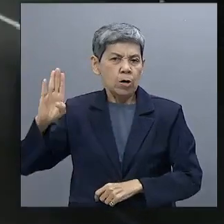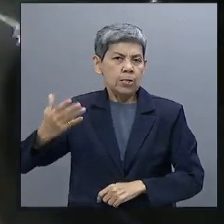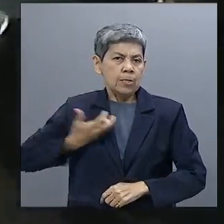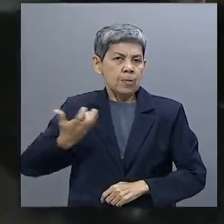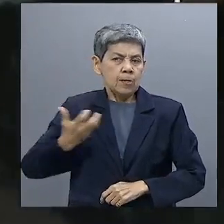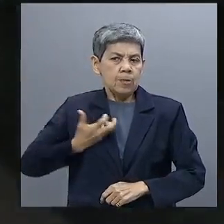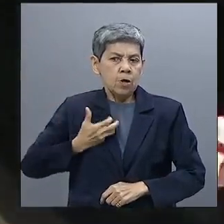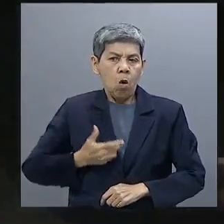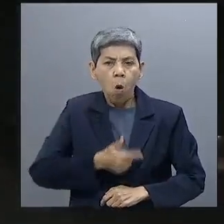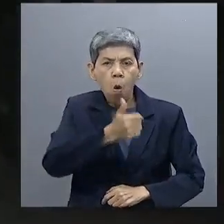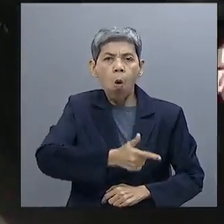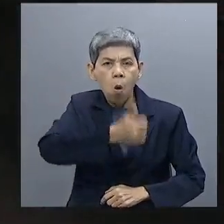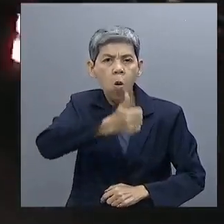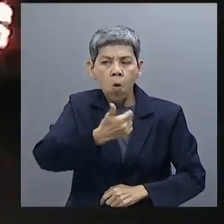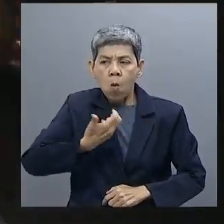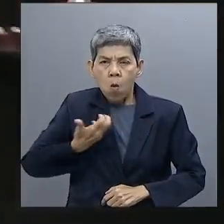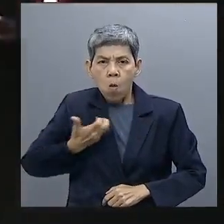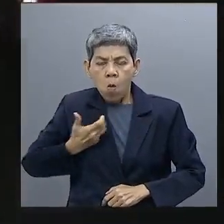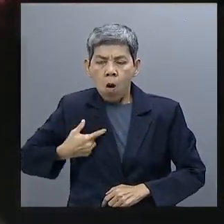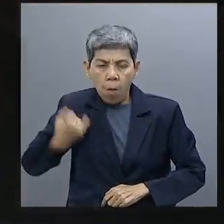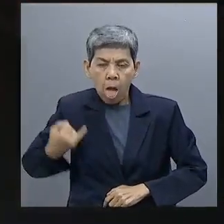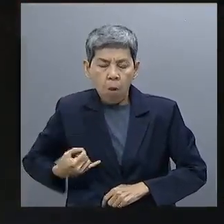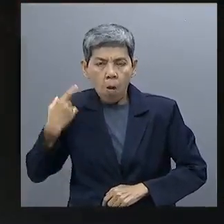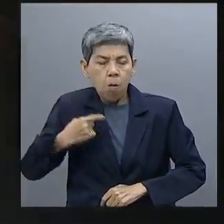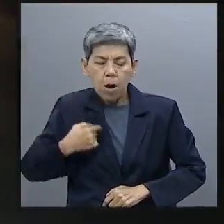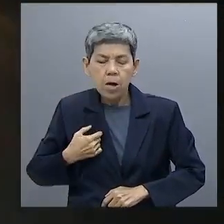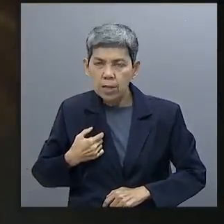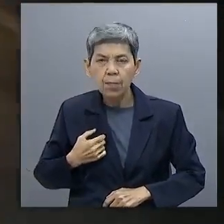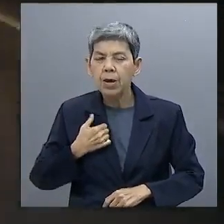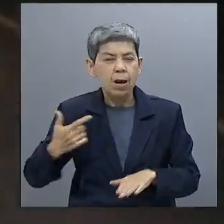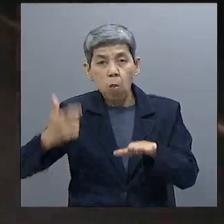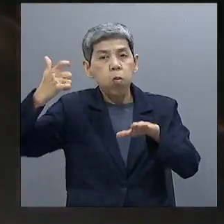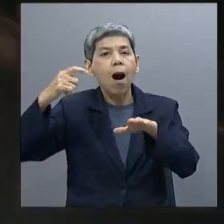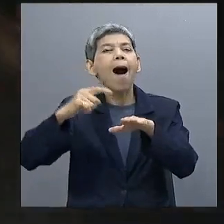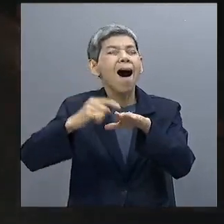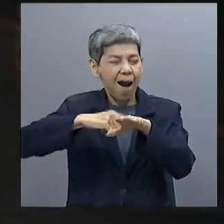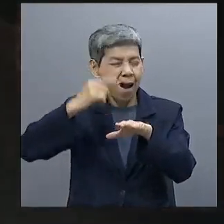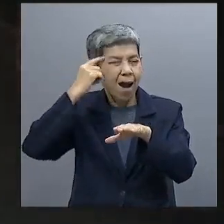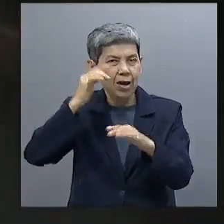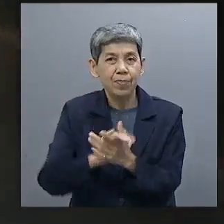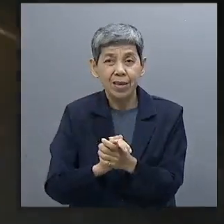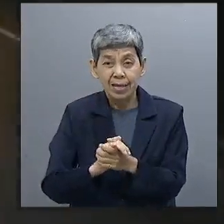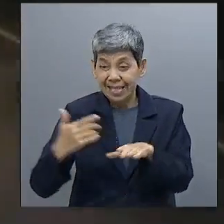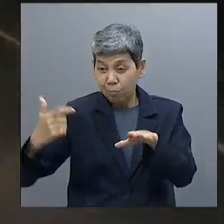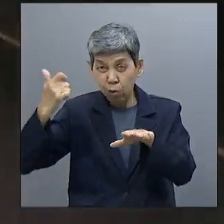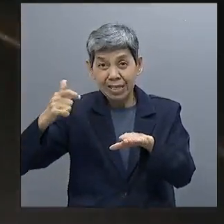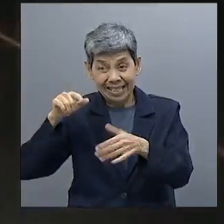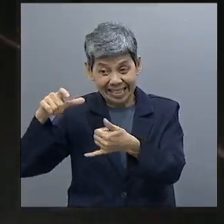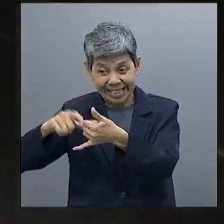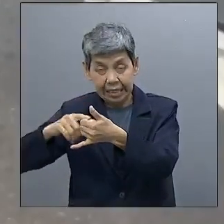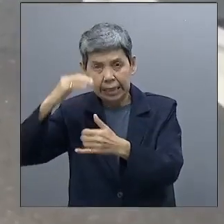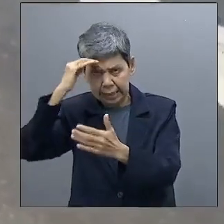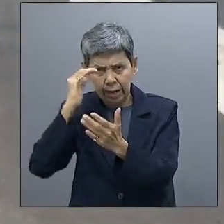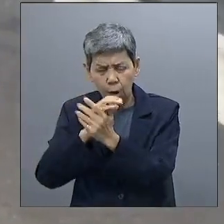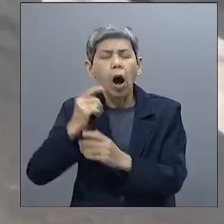กับบริษัทคู่แข่งนะคะก็อาจจะเป็นเหตุที่ถูกมือปืนมายิงนะคะส่วนมือปืนที่ลงมือก่อเหตุครั้งนี้ตำรวจ